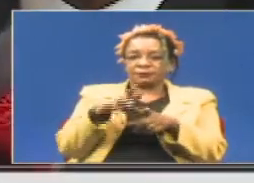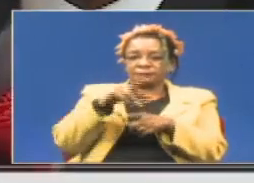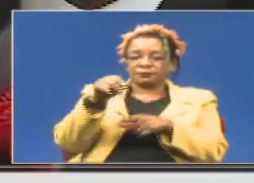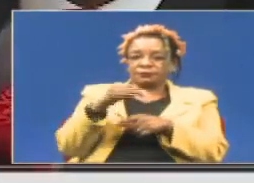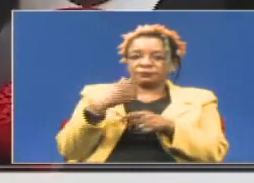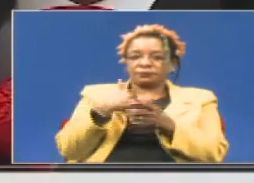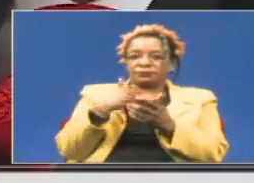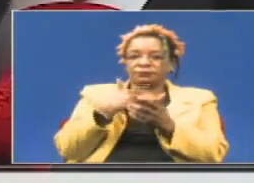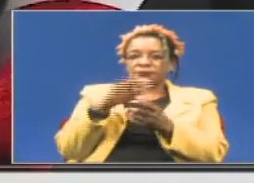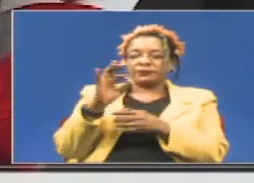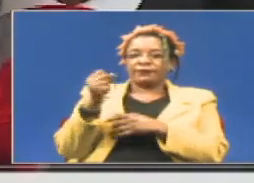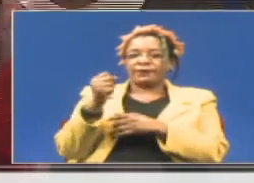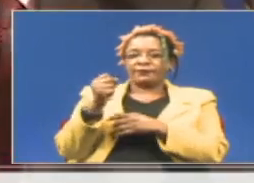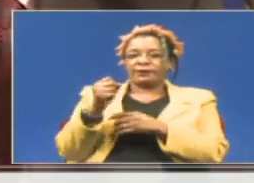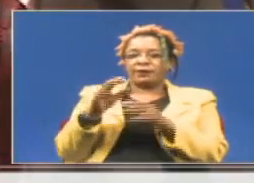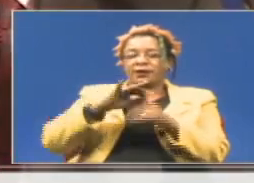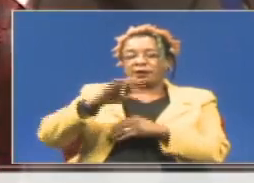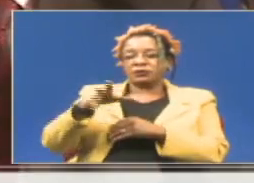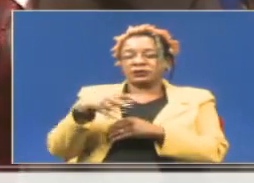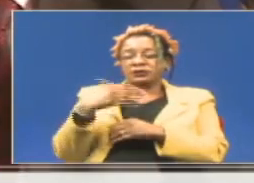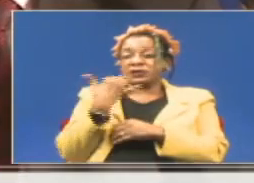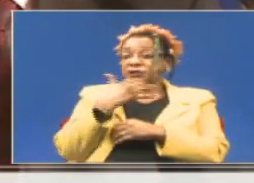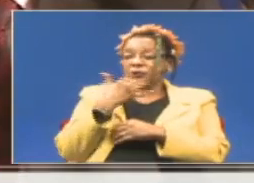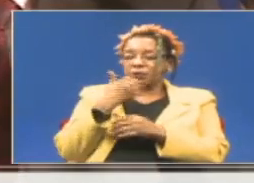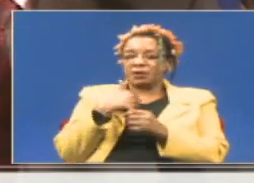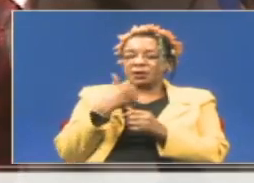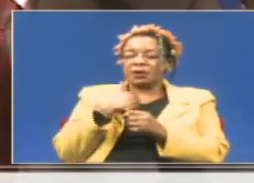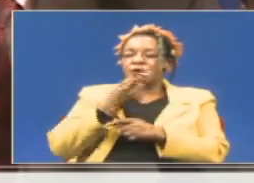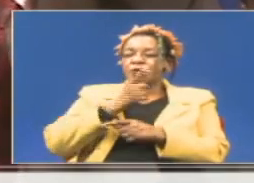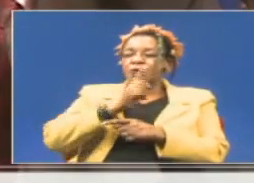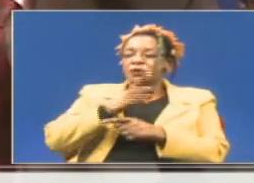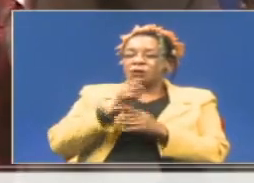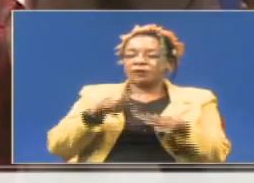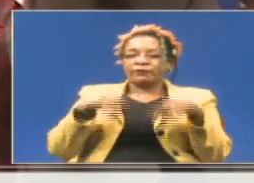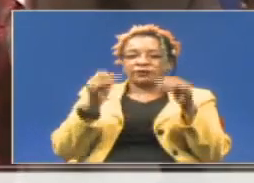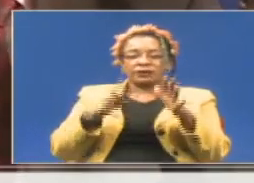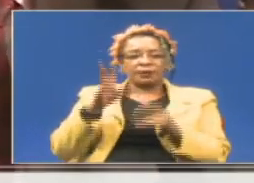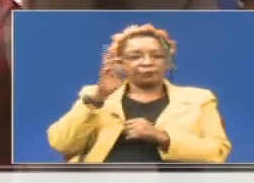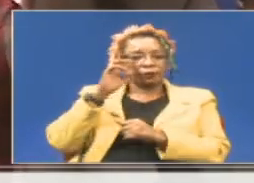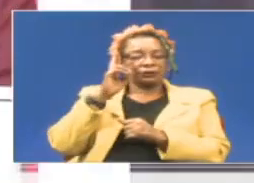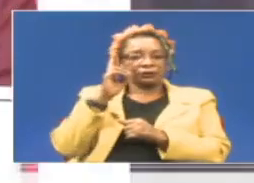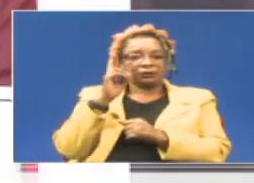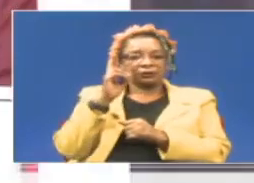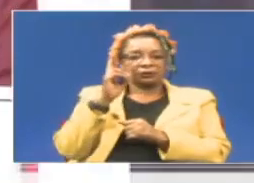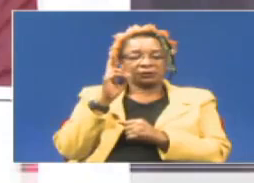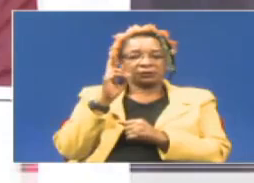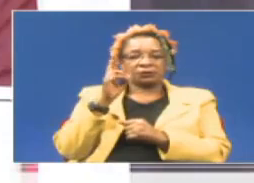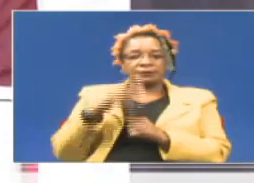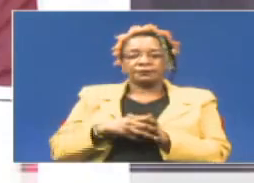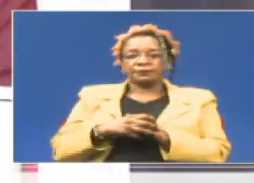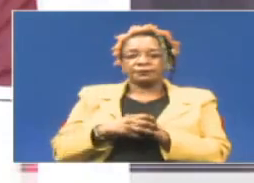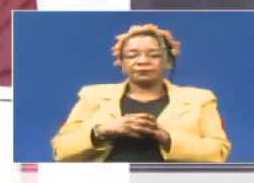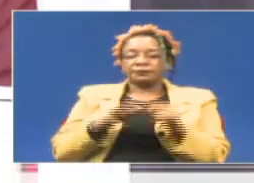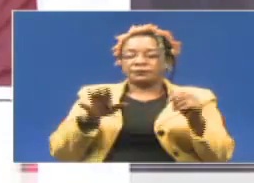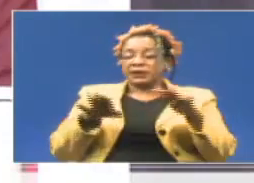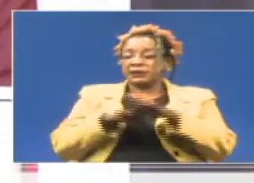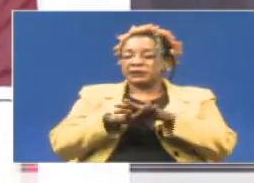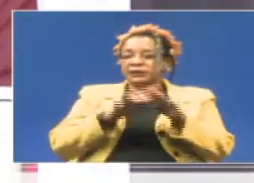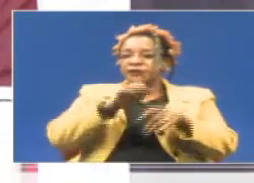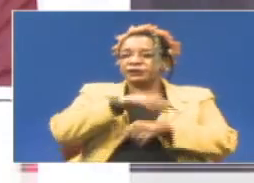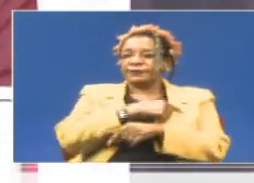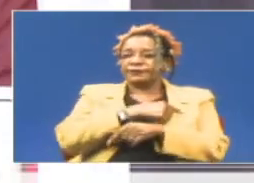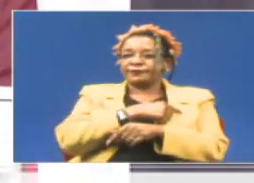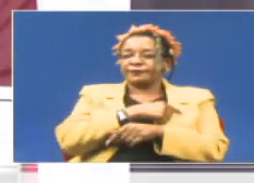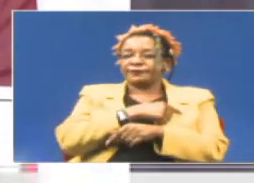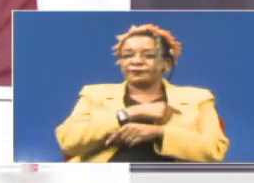kutoka kaunti tano. Gachagua alikuwa na onyo kwa maafisa wa polisi. An assistant chief and